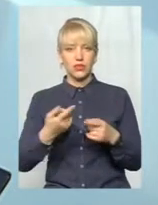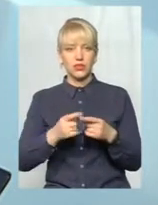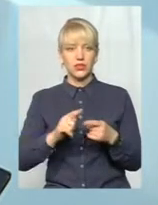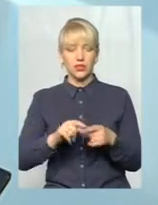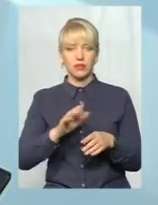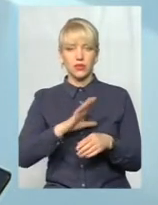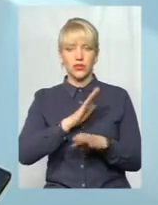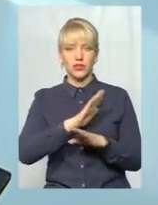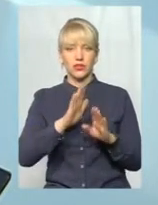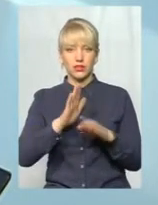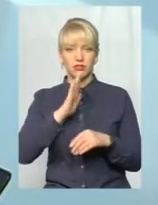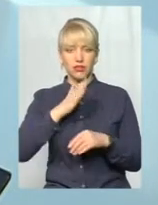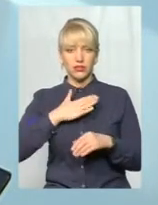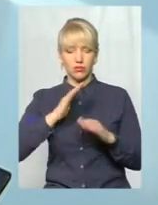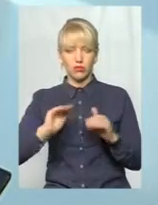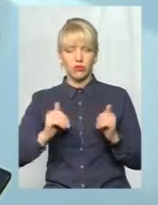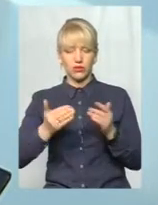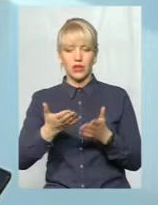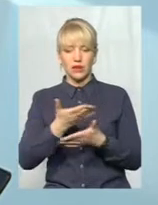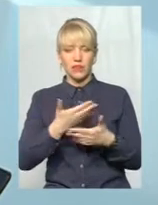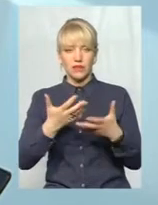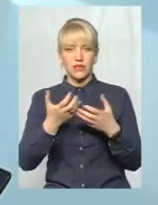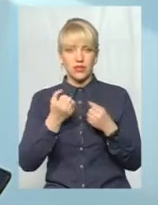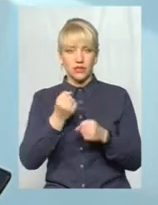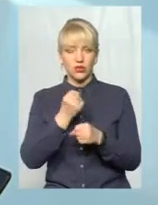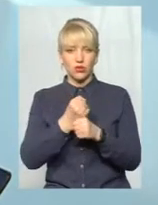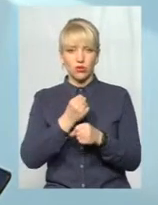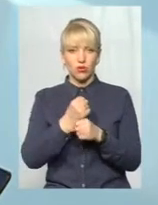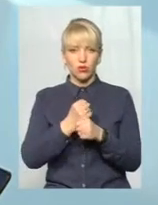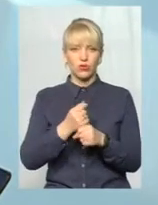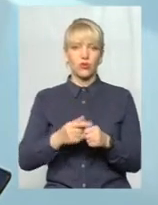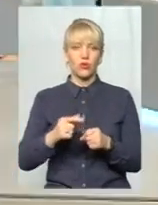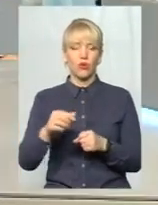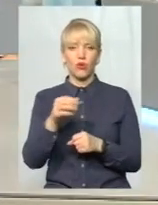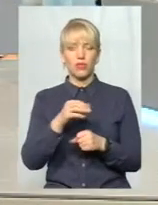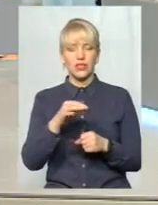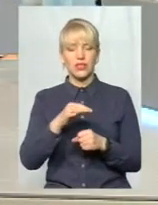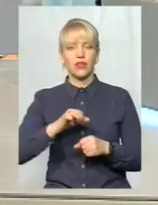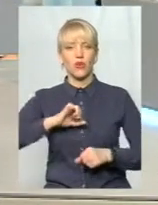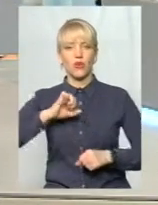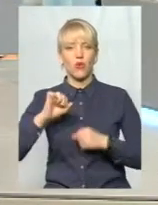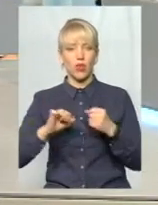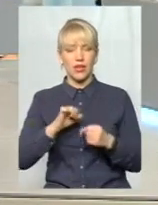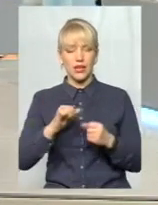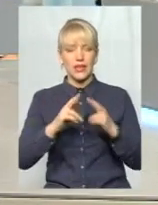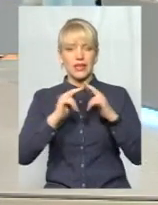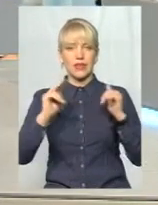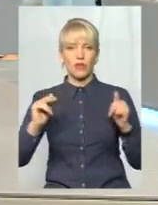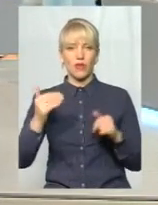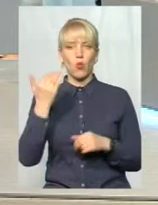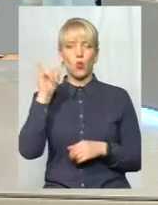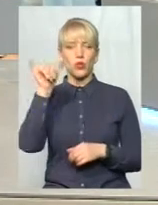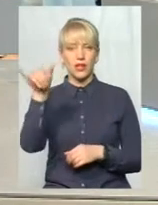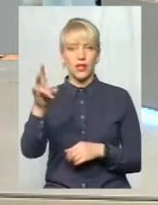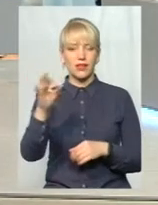тільки наша була пропозиція, ми взяли роботу наших колег з інших областей, це був спочатку Дніпропетровськ, потім Львів, в них на обласному